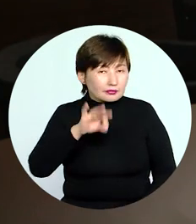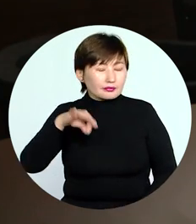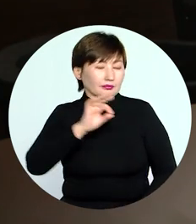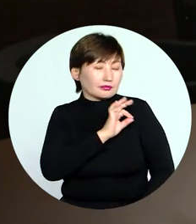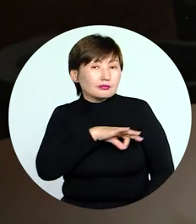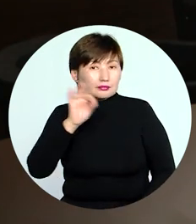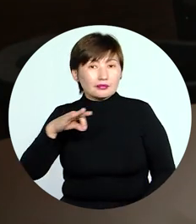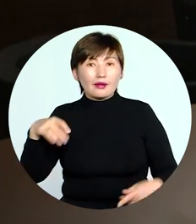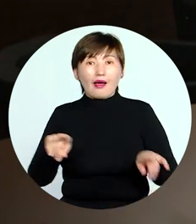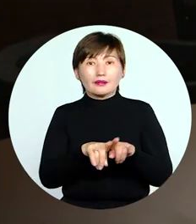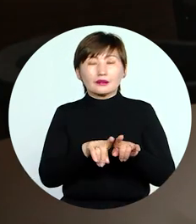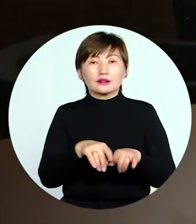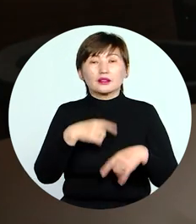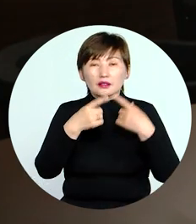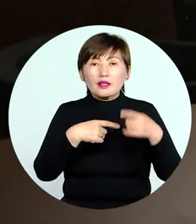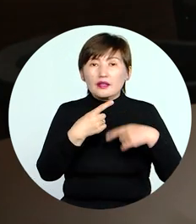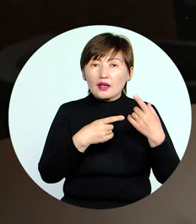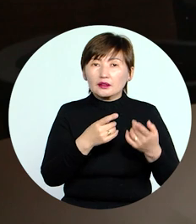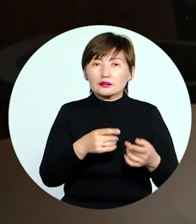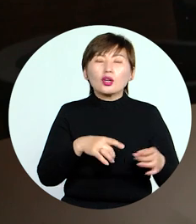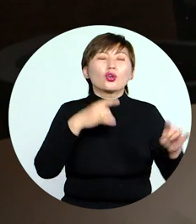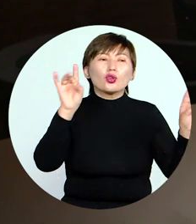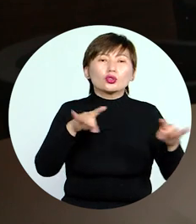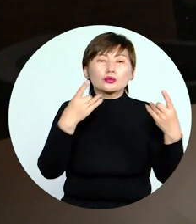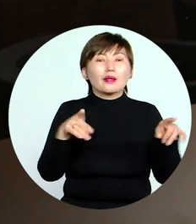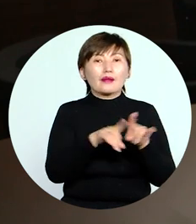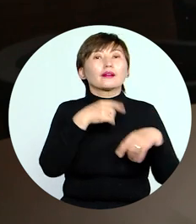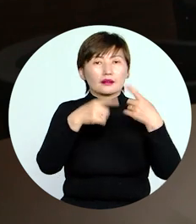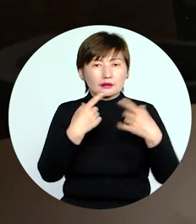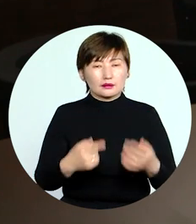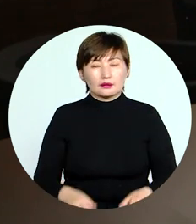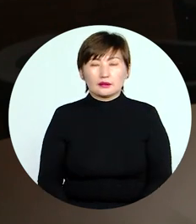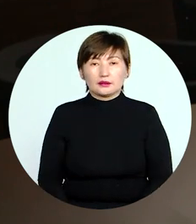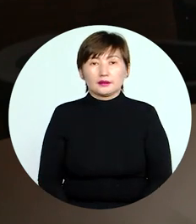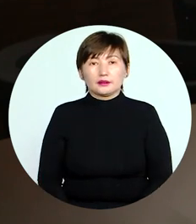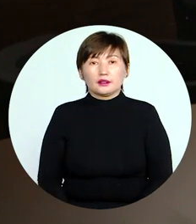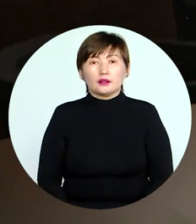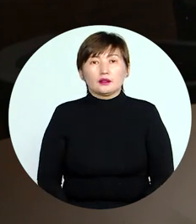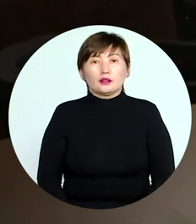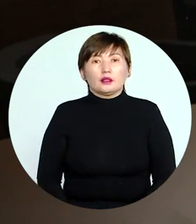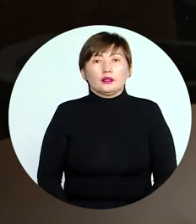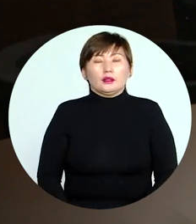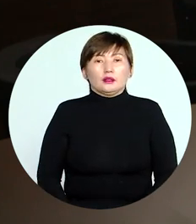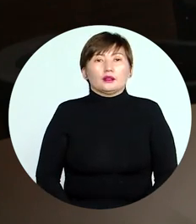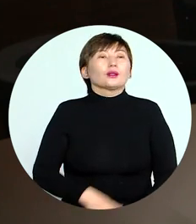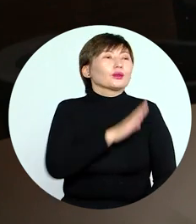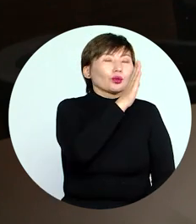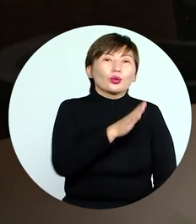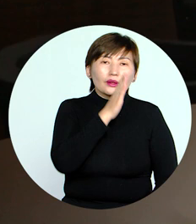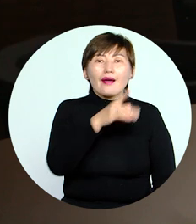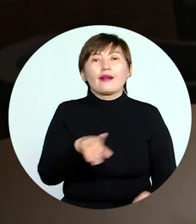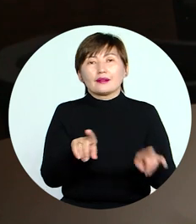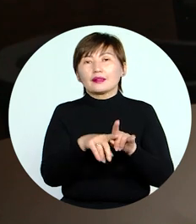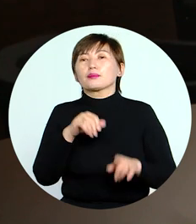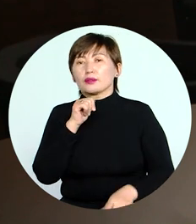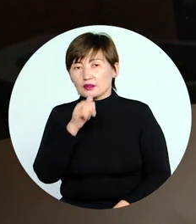хөрж байгаа. Тэгэл бид одоо ярихтаа хүртэл хөгжмөөр ярьдаг шүү дээ. Өөрөөр хэлбэл хөгжмөөр ярина гэхээр одоо дуу дуулаад юм уу ямар